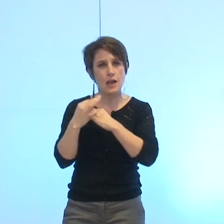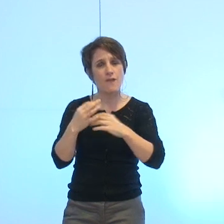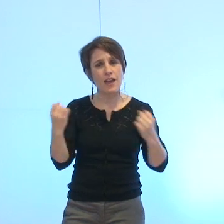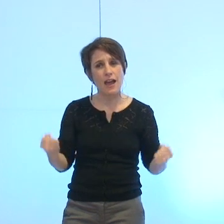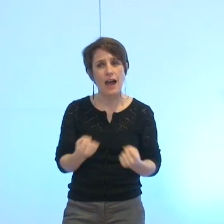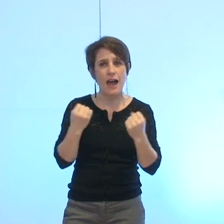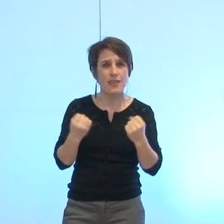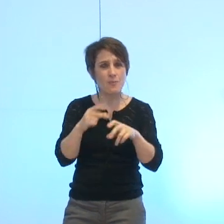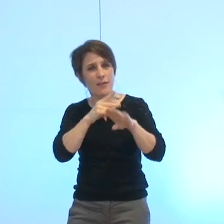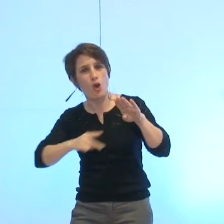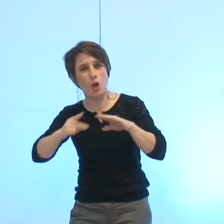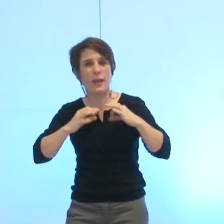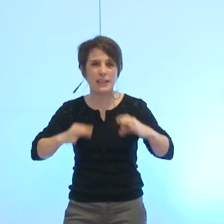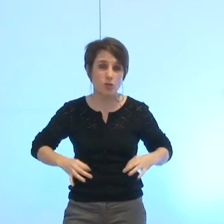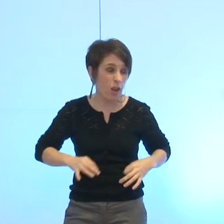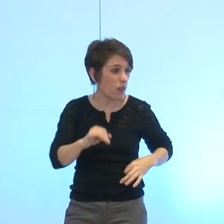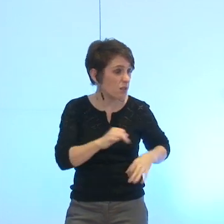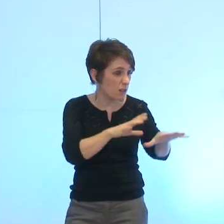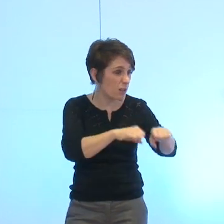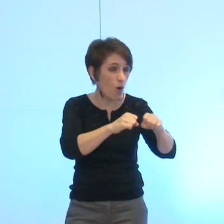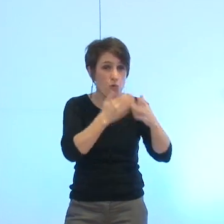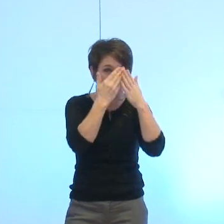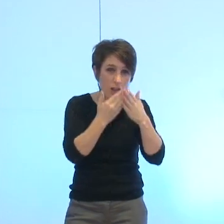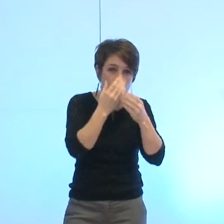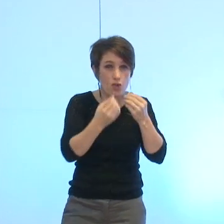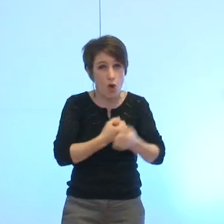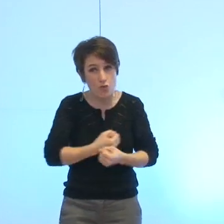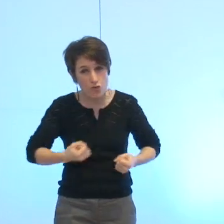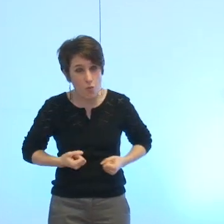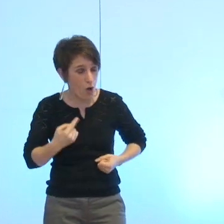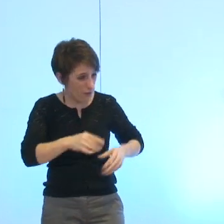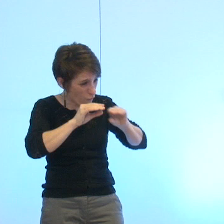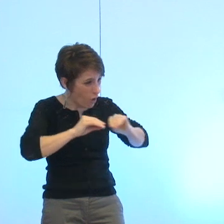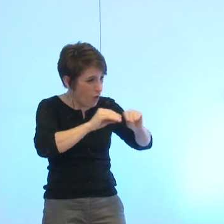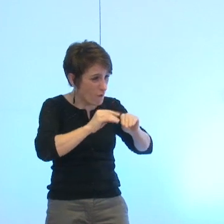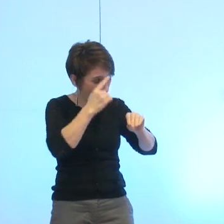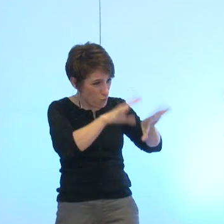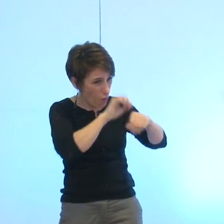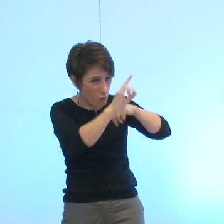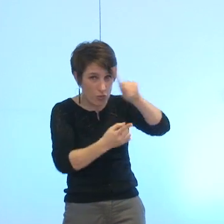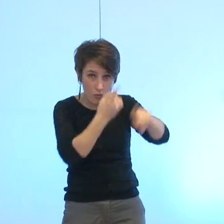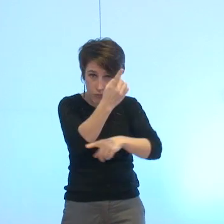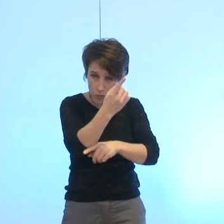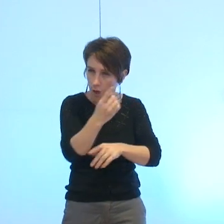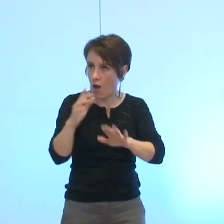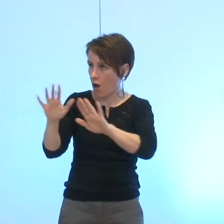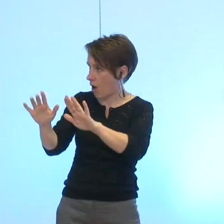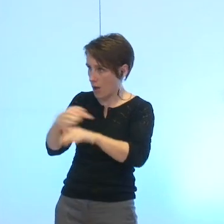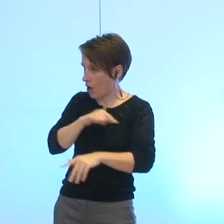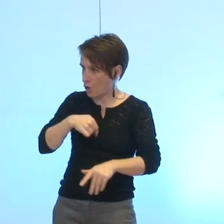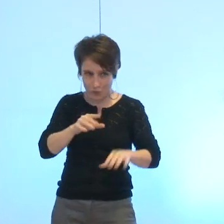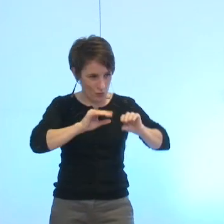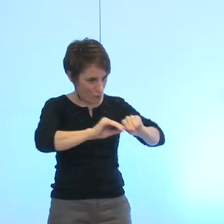surtout des étudiants des chômeurs qu'il fallait les former et les pérénisé on a formé ces 37 emplois